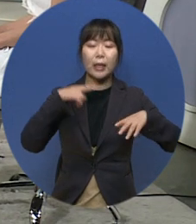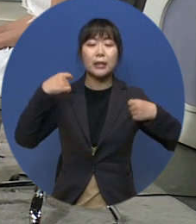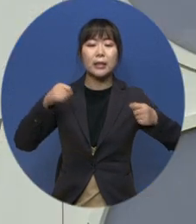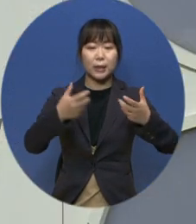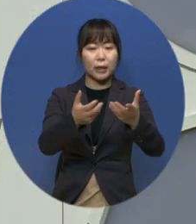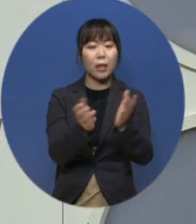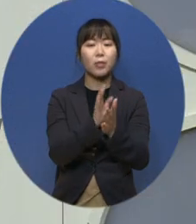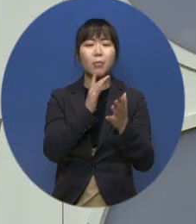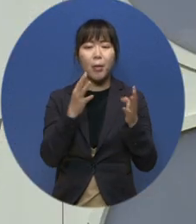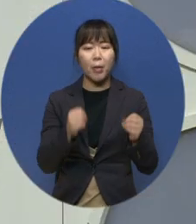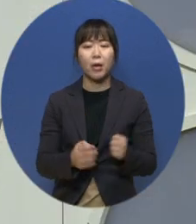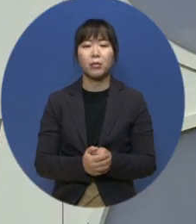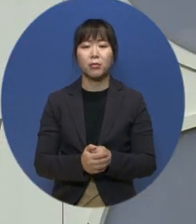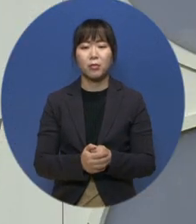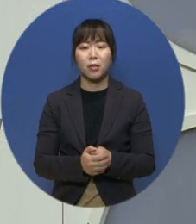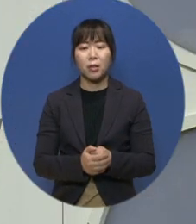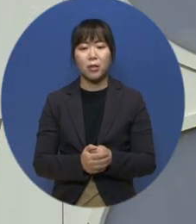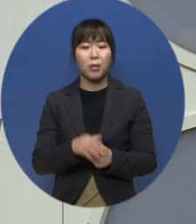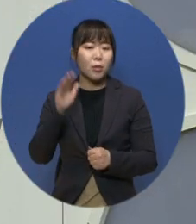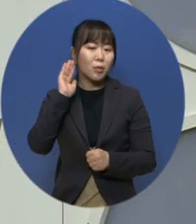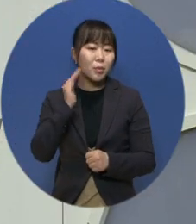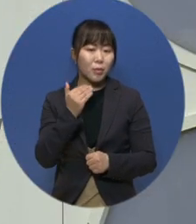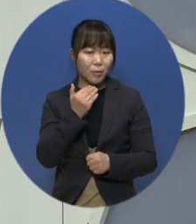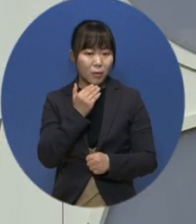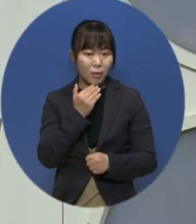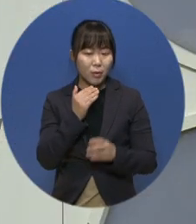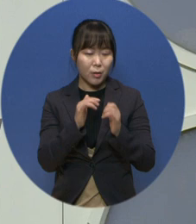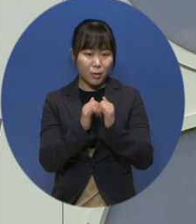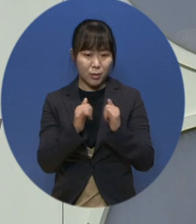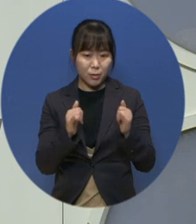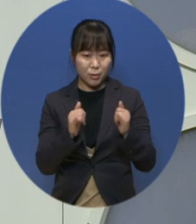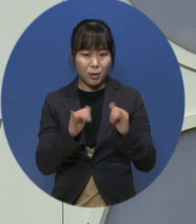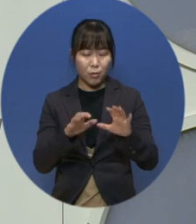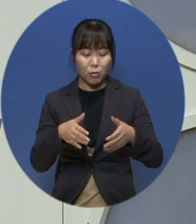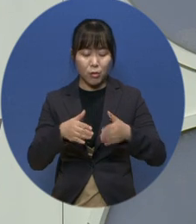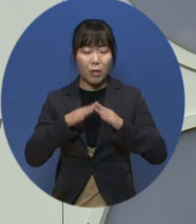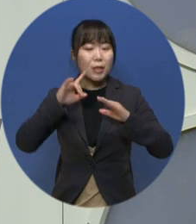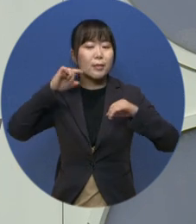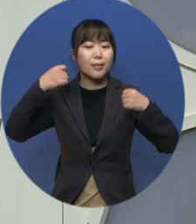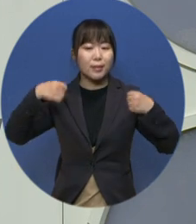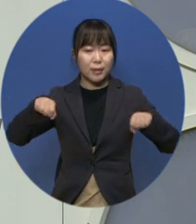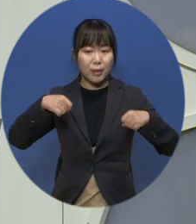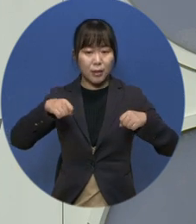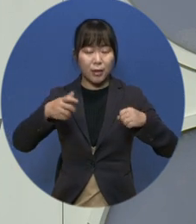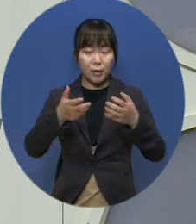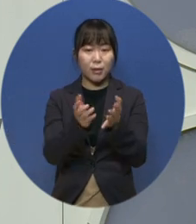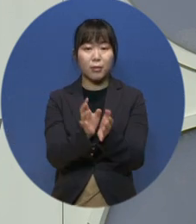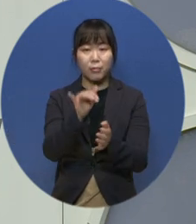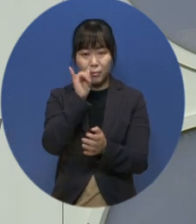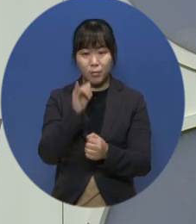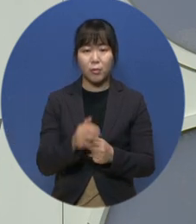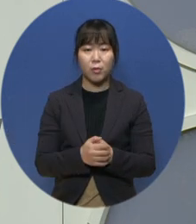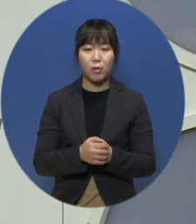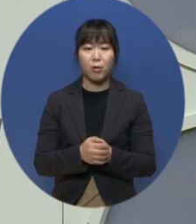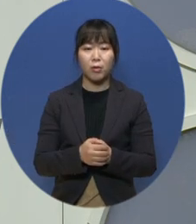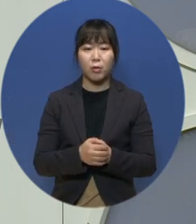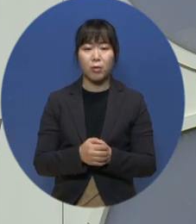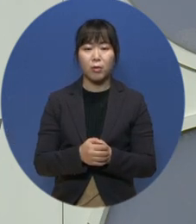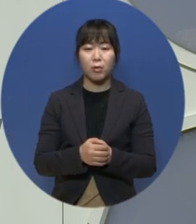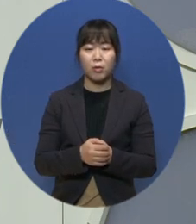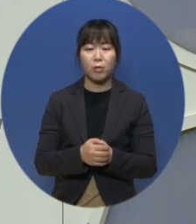많습니다. National Theater of the Deaf라는 그 극단인데 유진